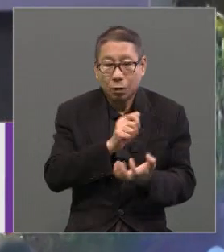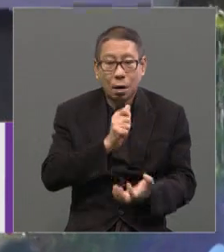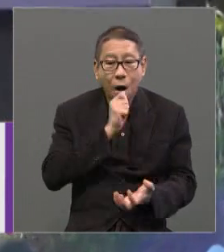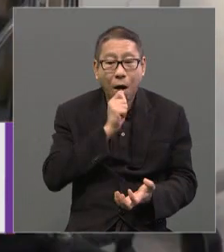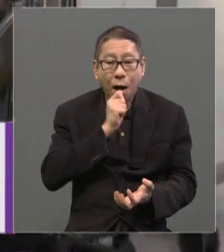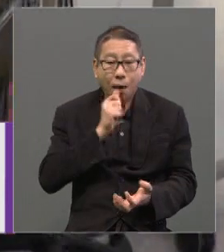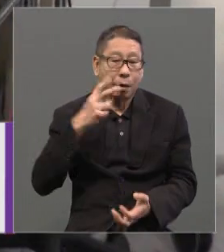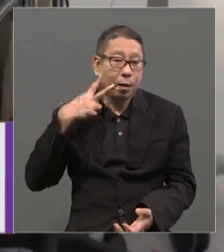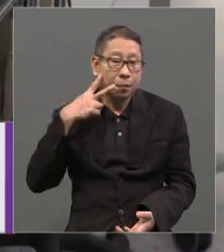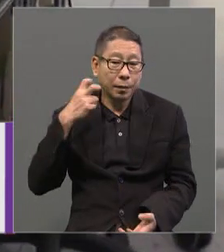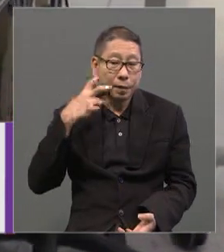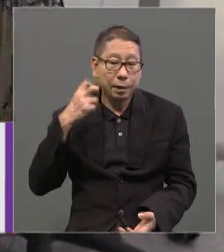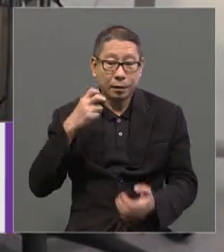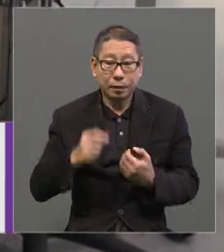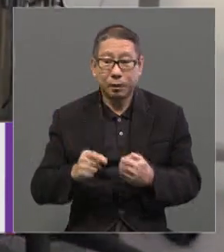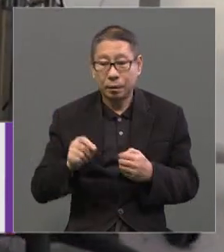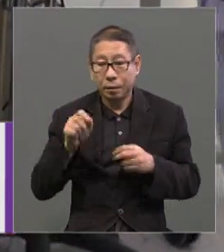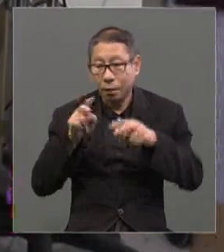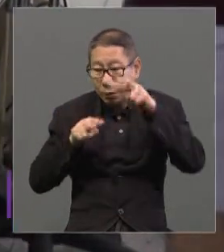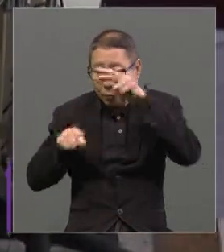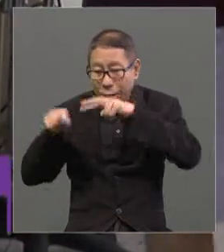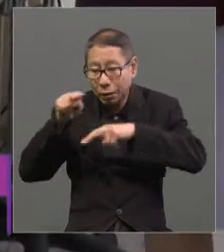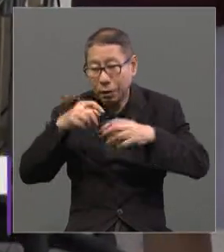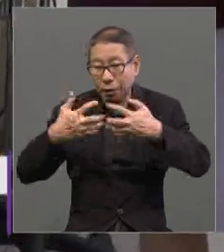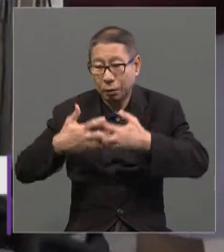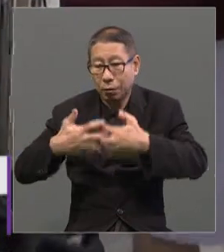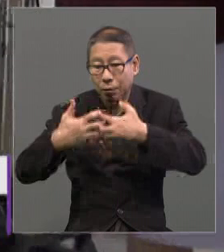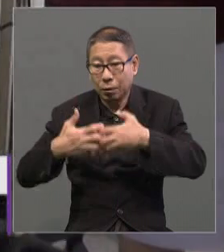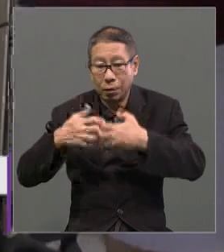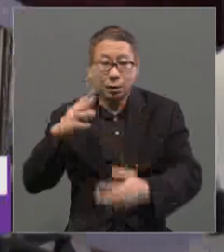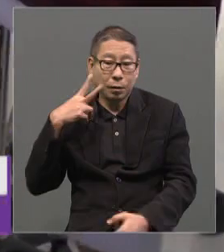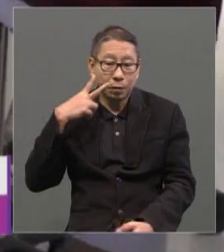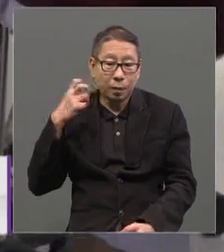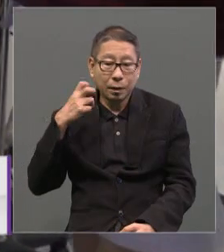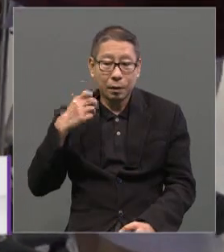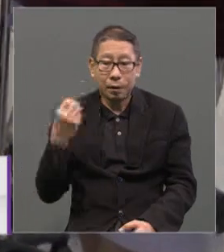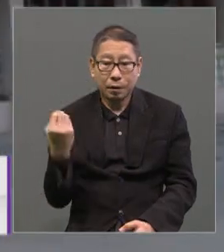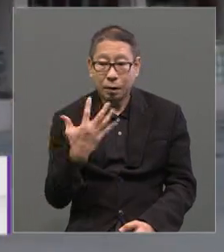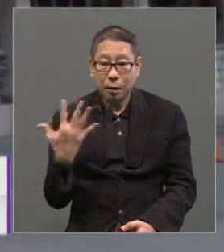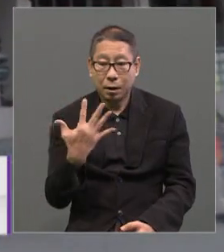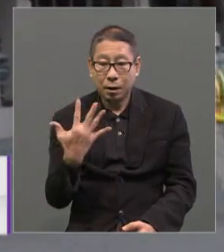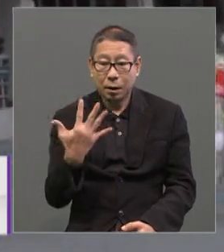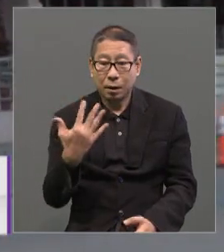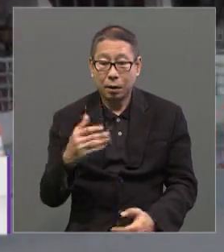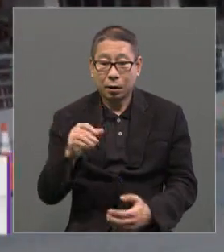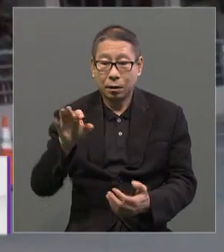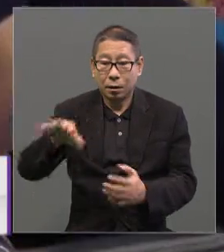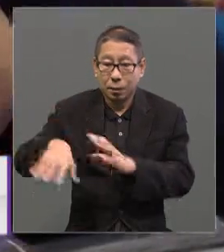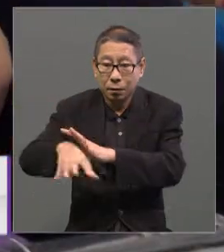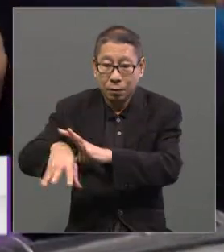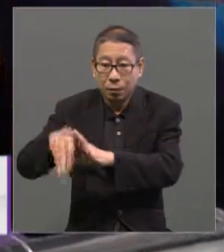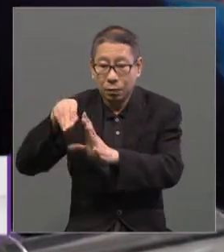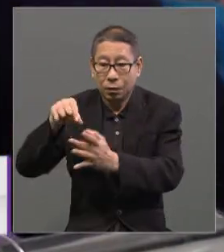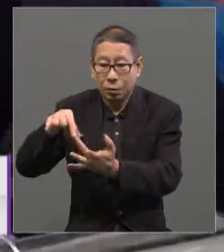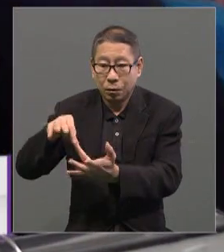แล้วก็น้ำแข็งนี่แหละตอนนี้เขาก็เลยส่งเจ้าหน้าที่ไปตรวจโรงงานน้ำแข็ง5แห่งในอำเภอเมืองชัยภูมิไปเก็บตัวอย่างส่งตรวจเชื้อเพื่อ